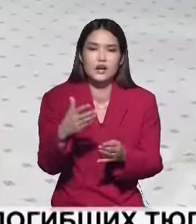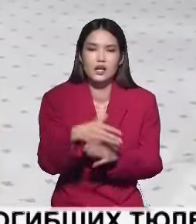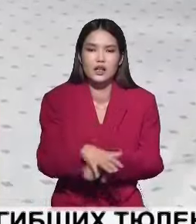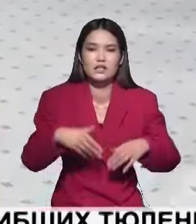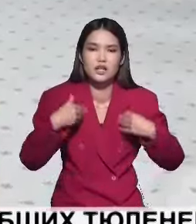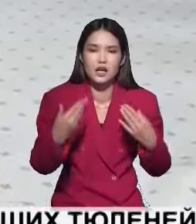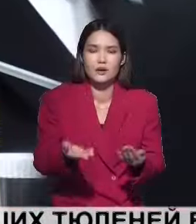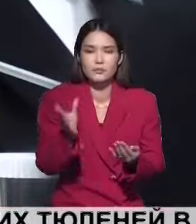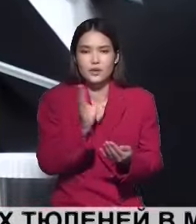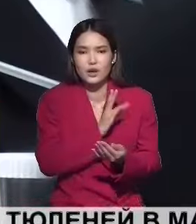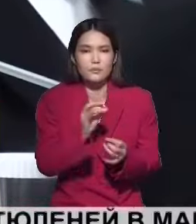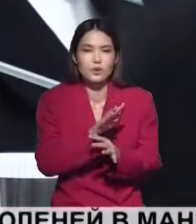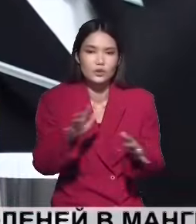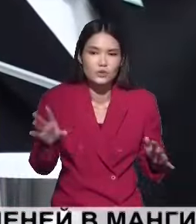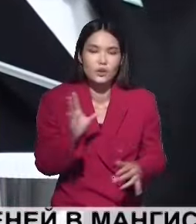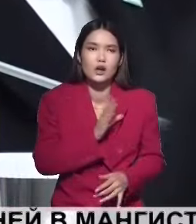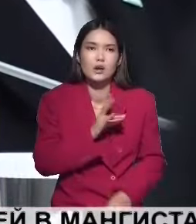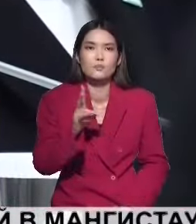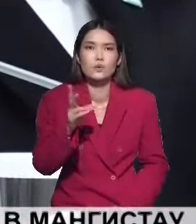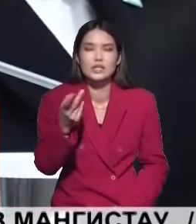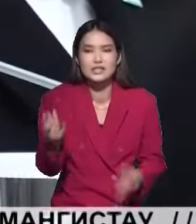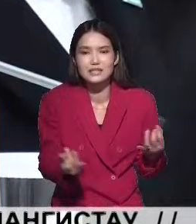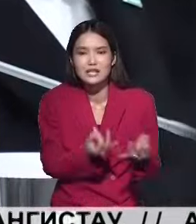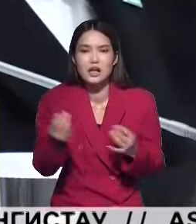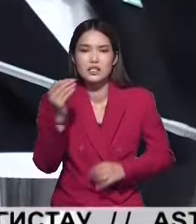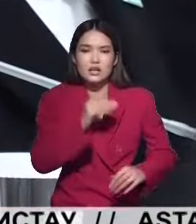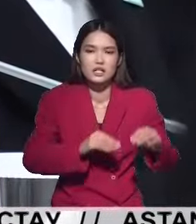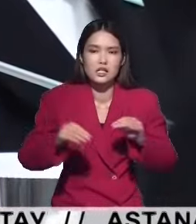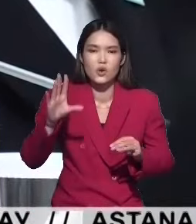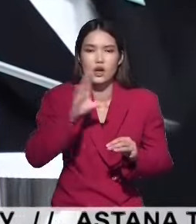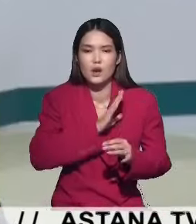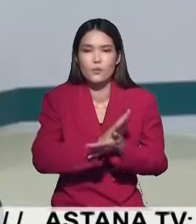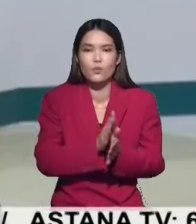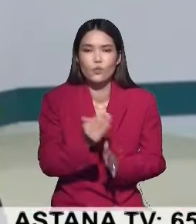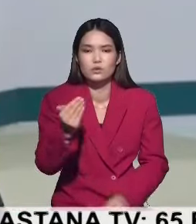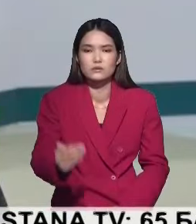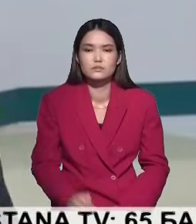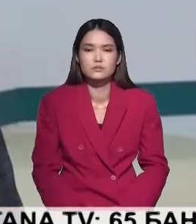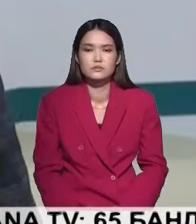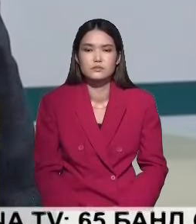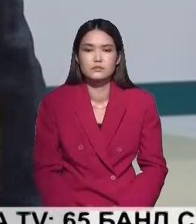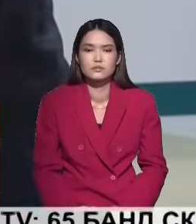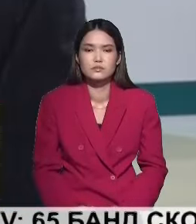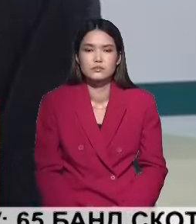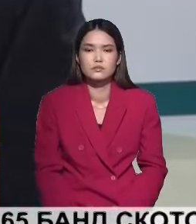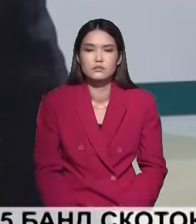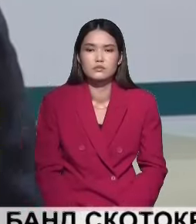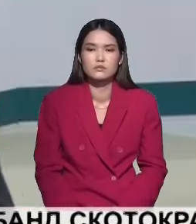предлагают насладиться не только местным колоритом. Для них созданы все необходимые условия. На сегодняшний день у нас в селе